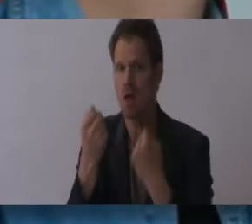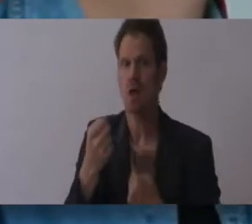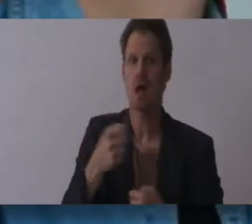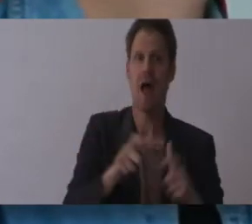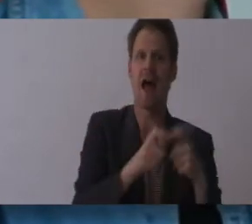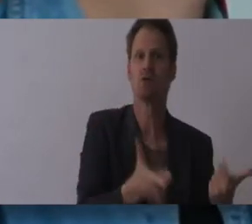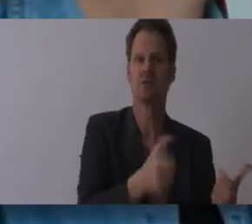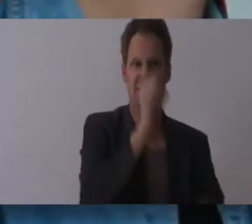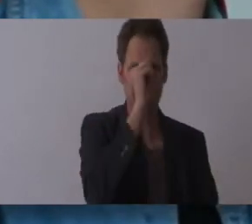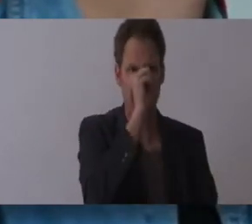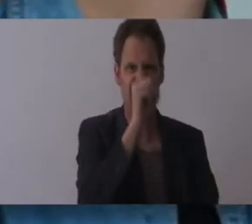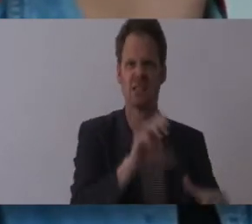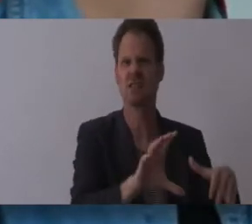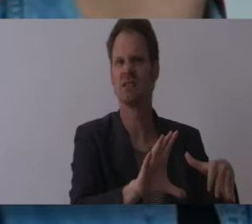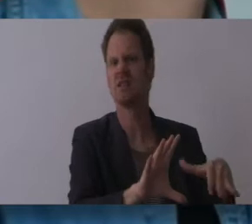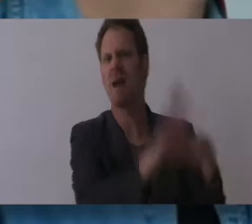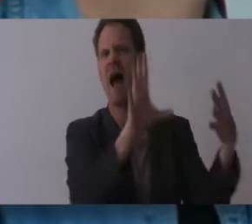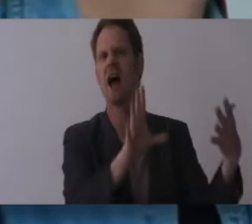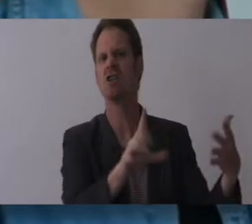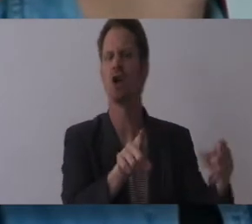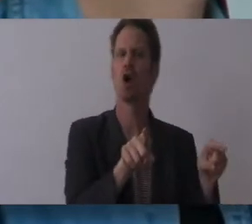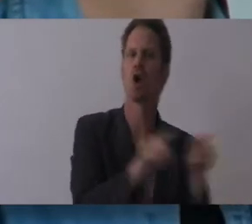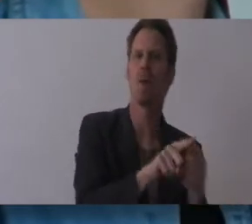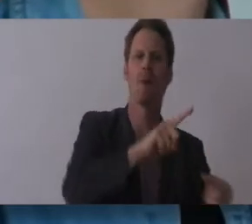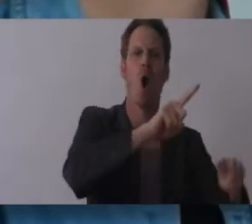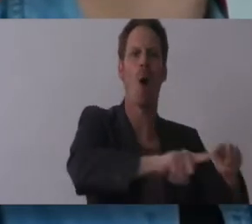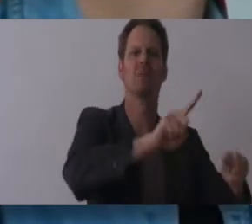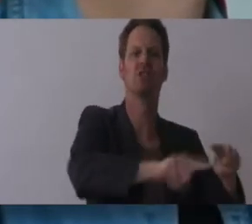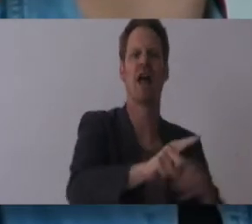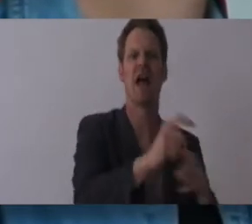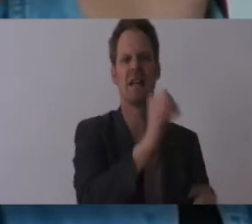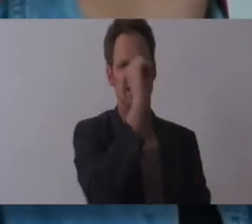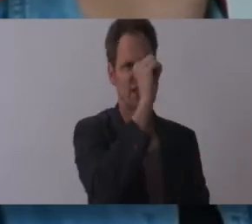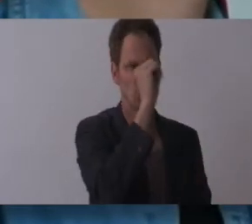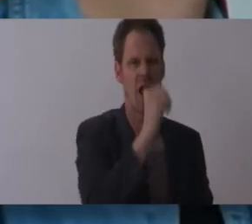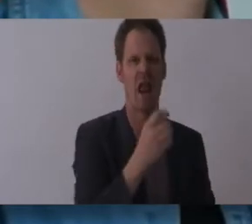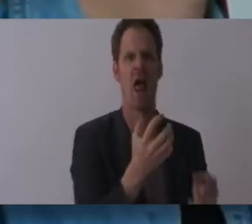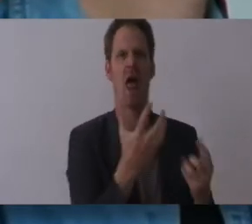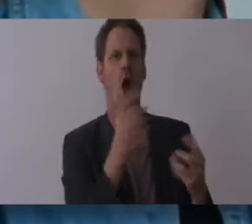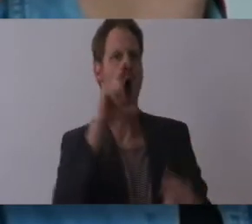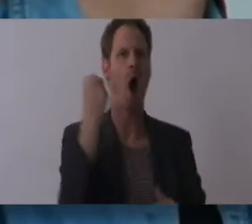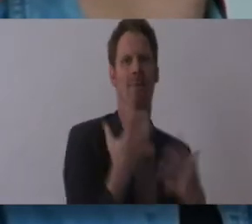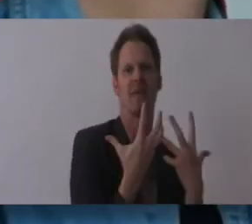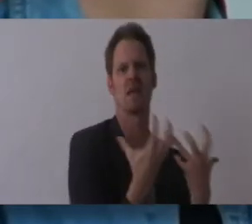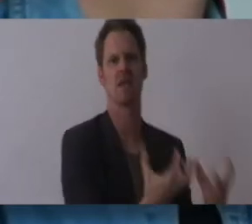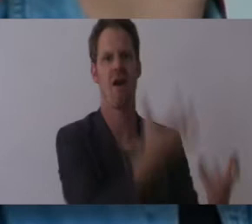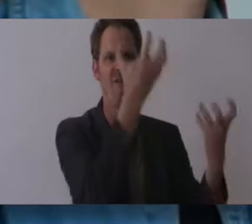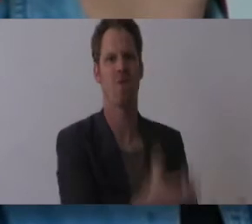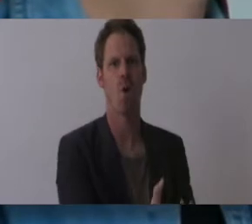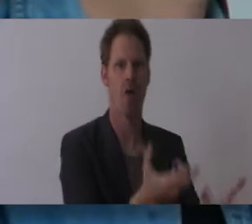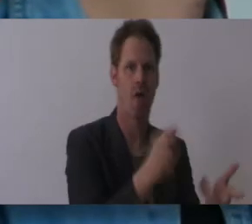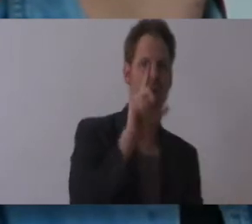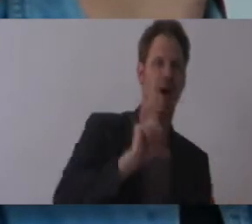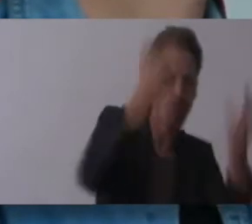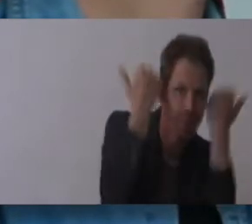soumises dans l'industrie du sexe à une image qui doit être celle d'objet sexuel, soumis au désir de l'homme, que ce soit à travers les